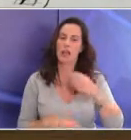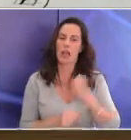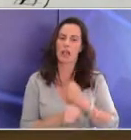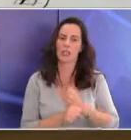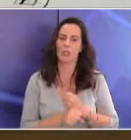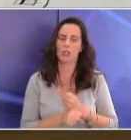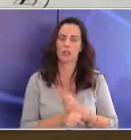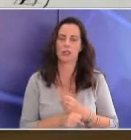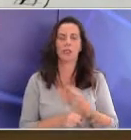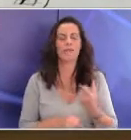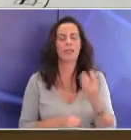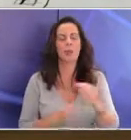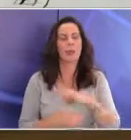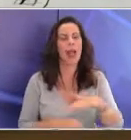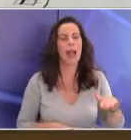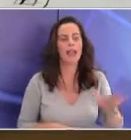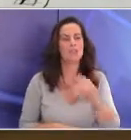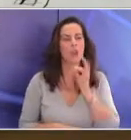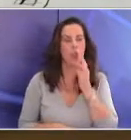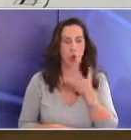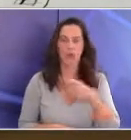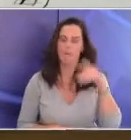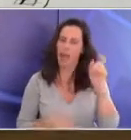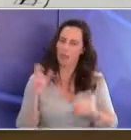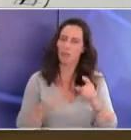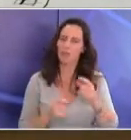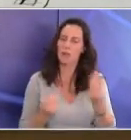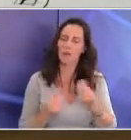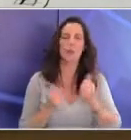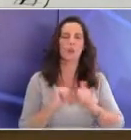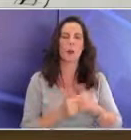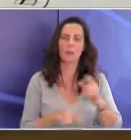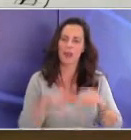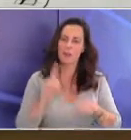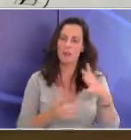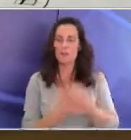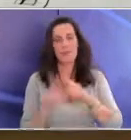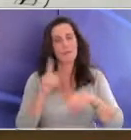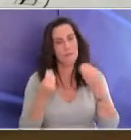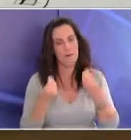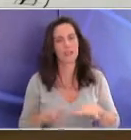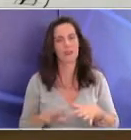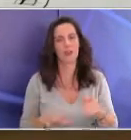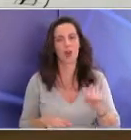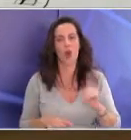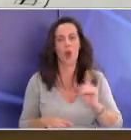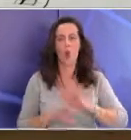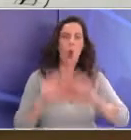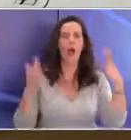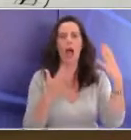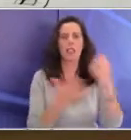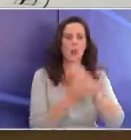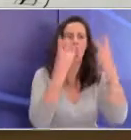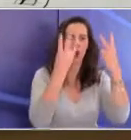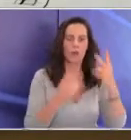וזה מגדל ילדים ונוער, ואנשים בכלל לרוח ספורטיבית, שלפעמים מנצחים, לפעמים מפסידים, לא מקדשים רק את